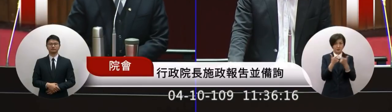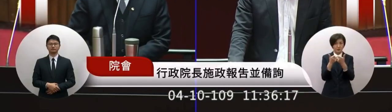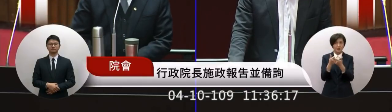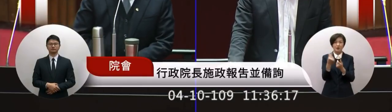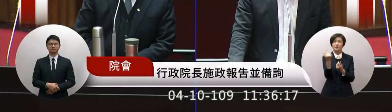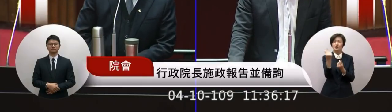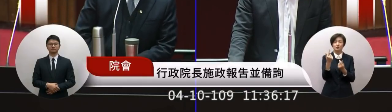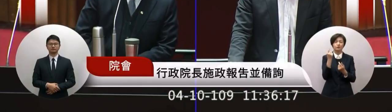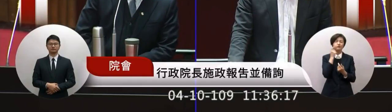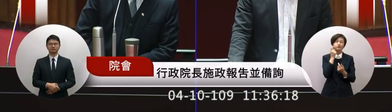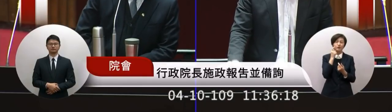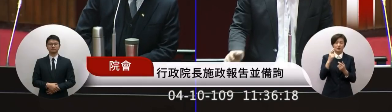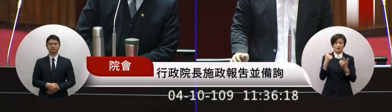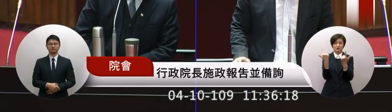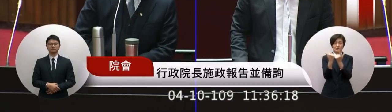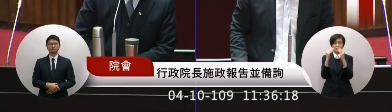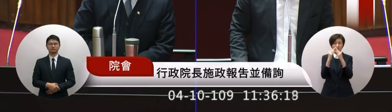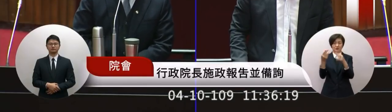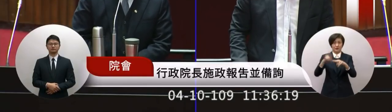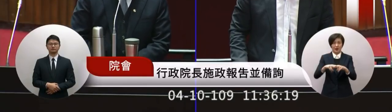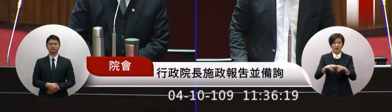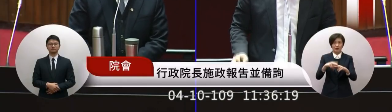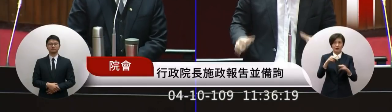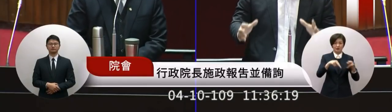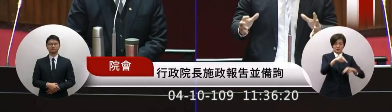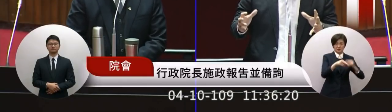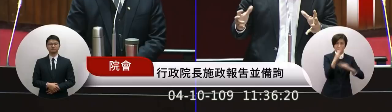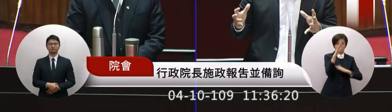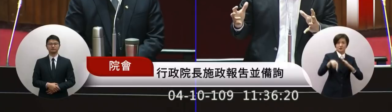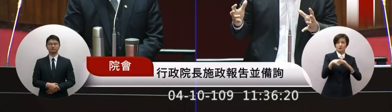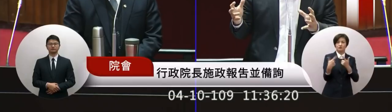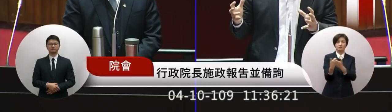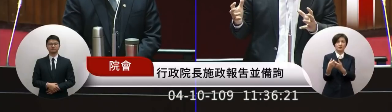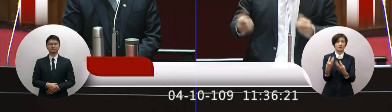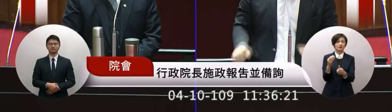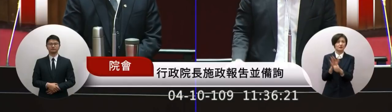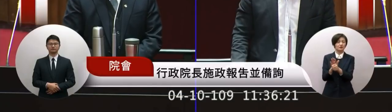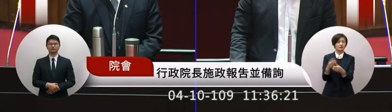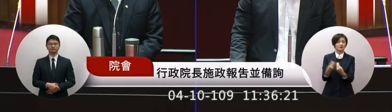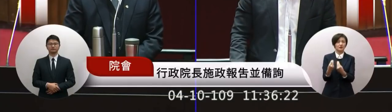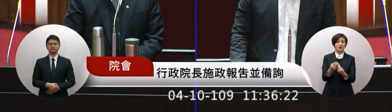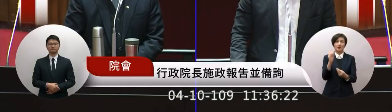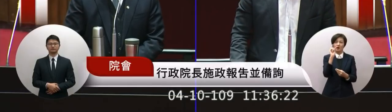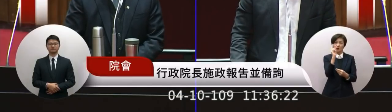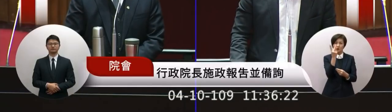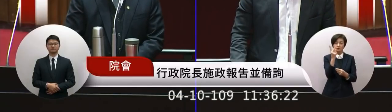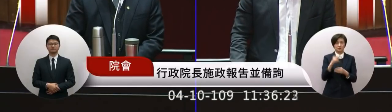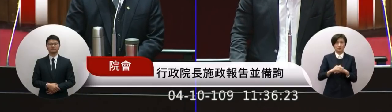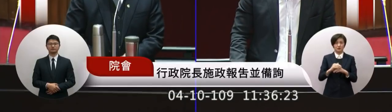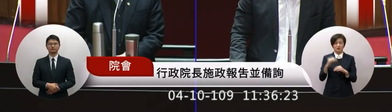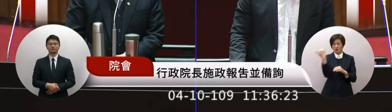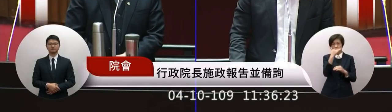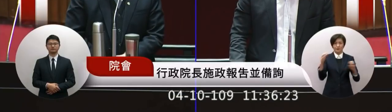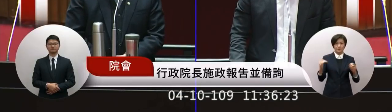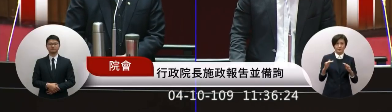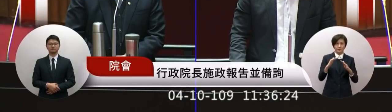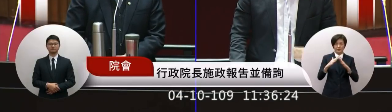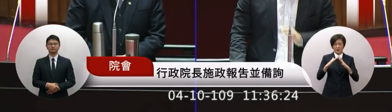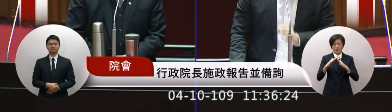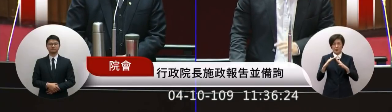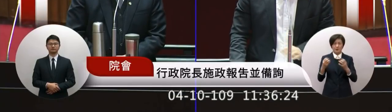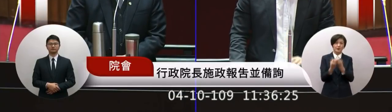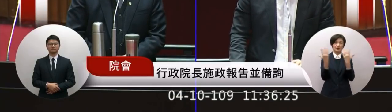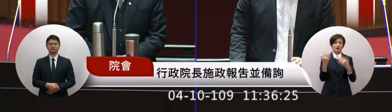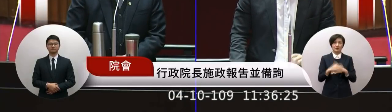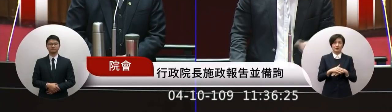北若封城，行政院要安怎办？如果若这个战争爆发，吼，就是伫天灾人祸的时阵，